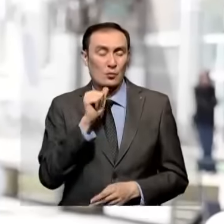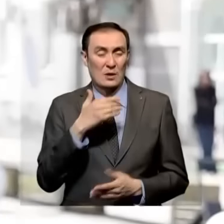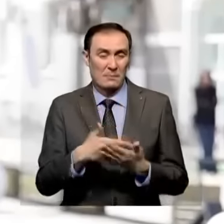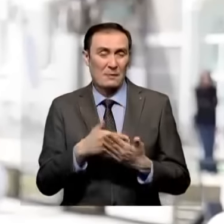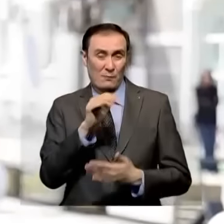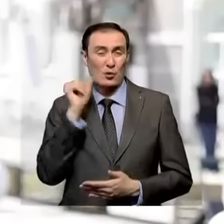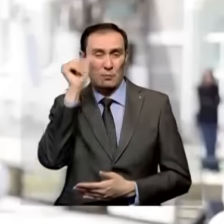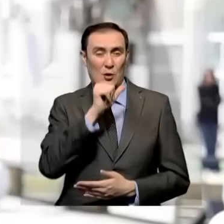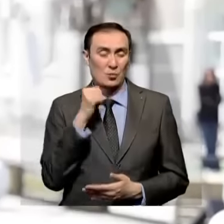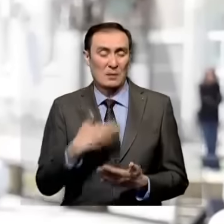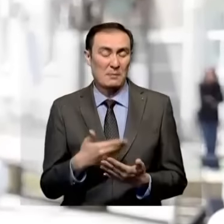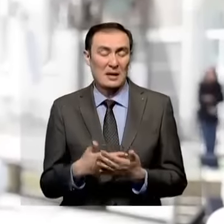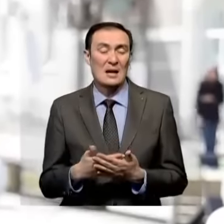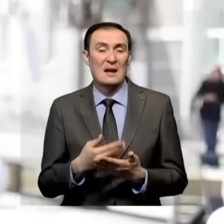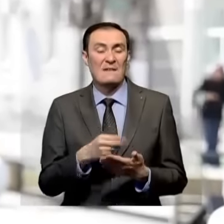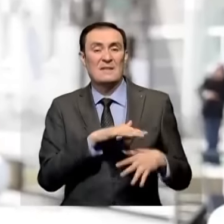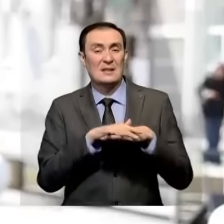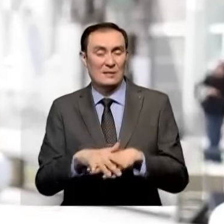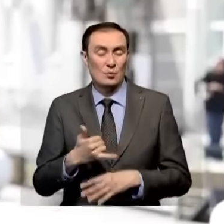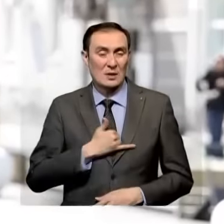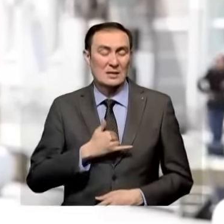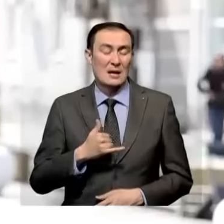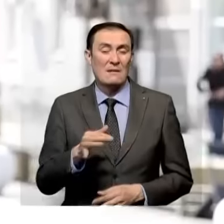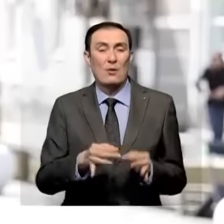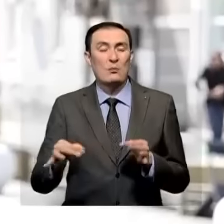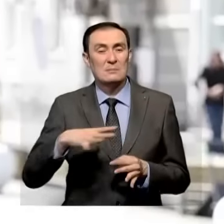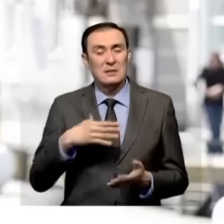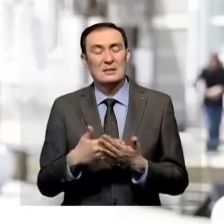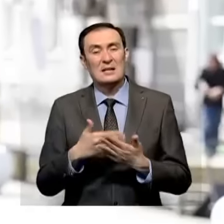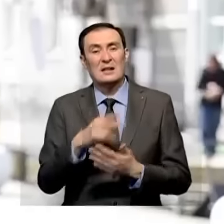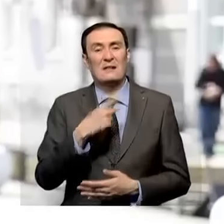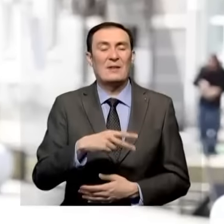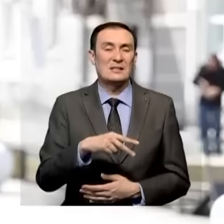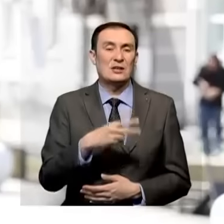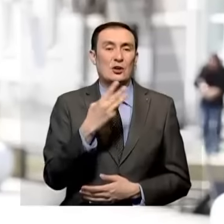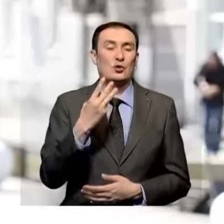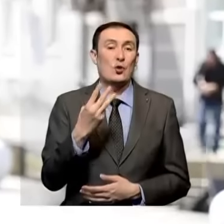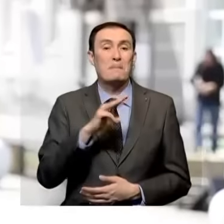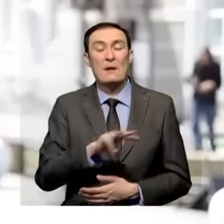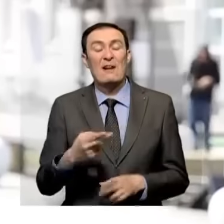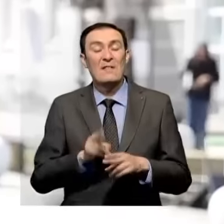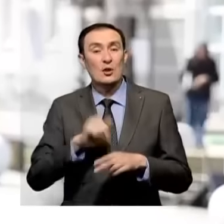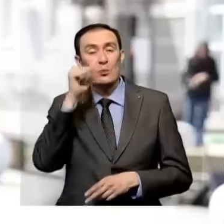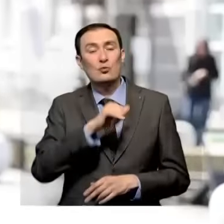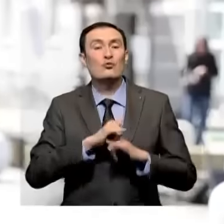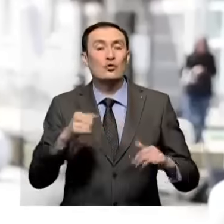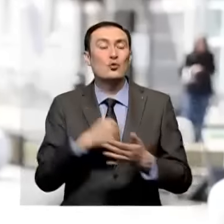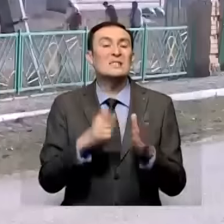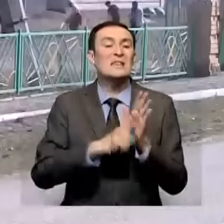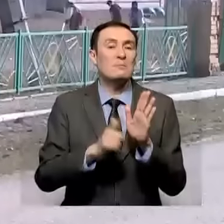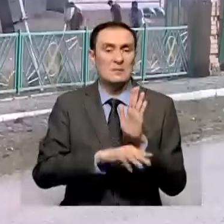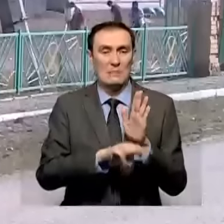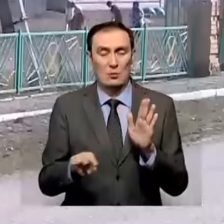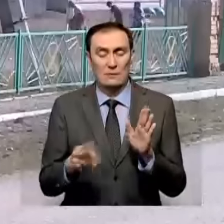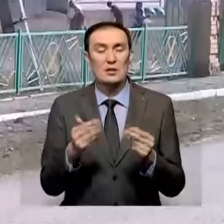году финансирование наше областное составляло где-то порядка 23 миллионов, в этом году мы увеличили до 70 миллионов.